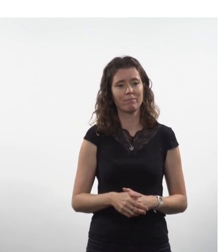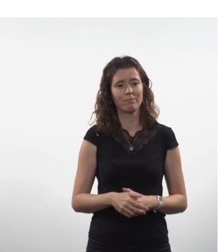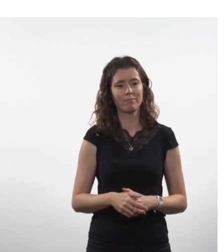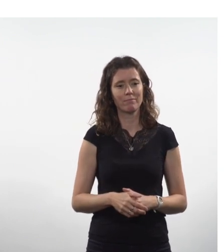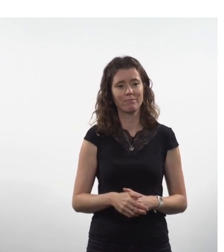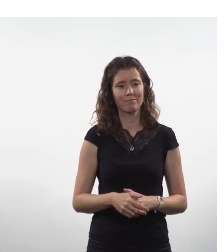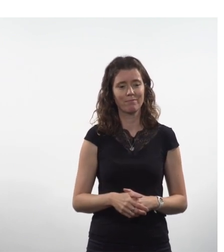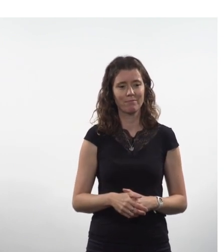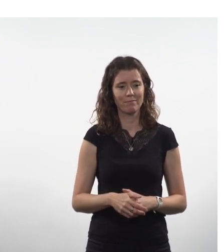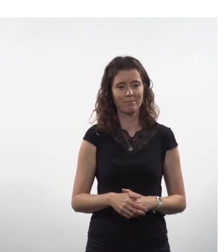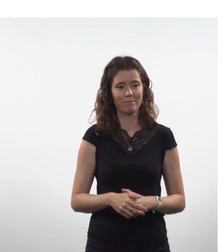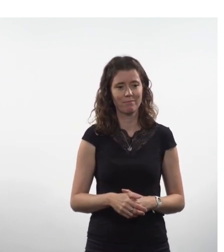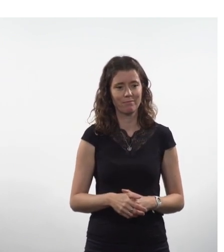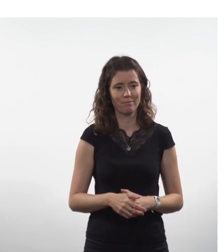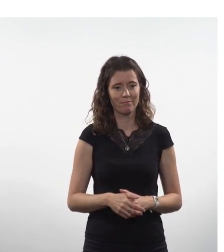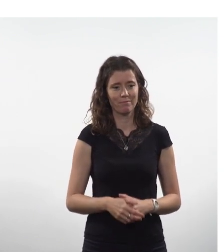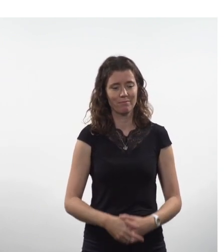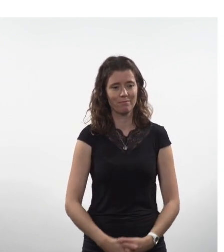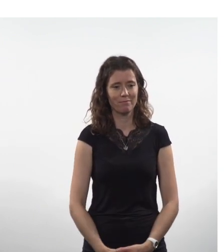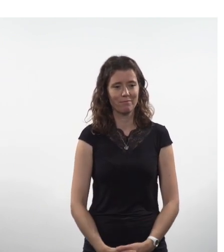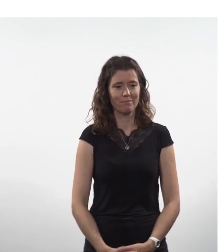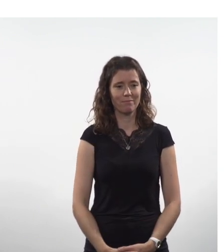Euh, Oui, par exemple,